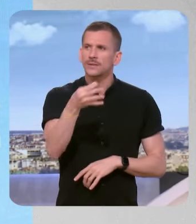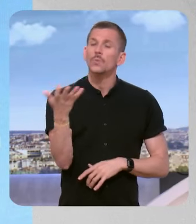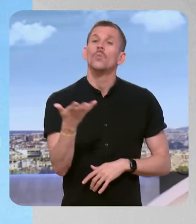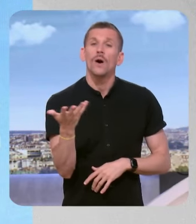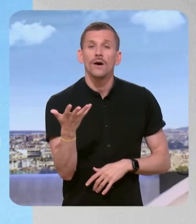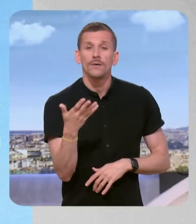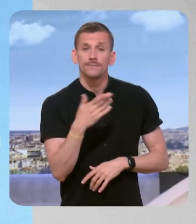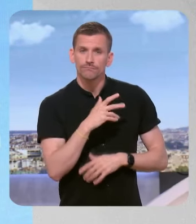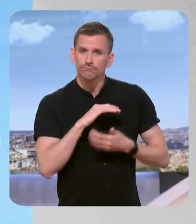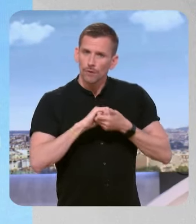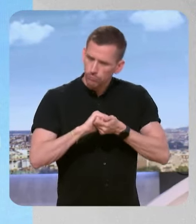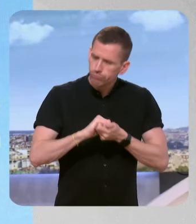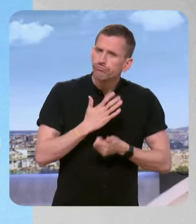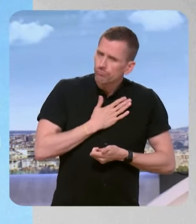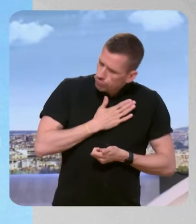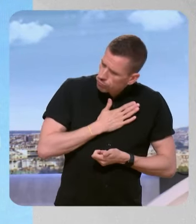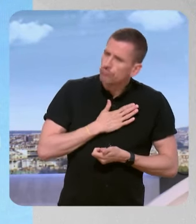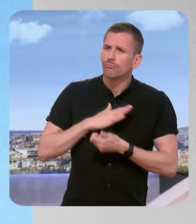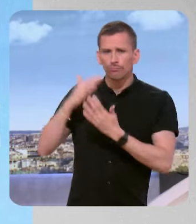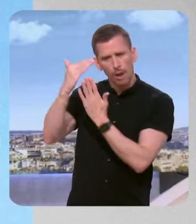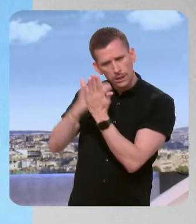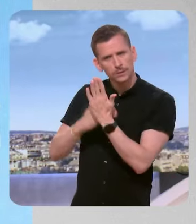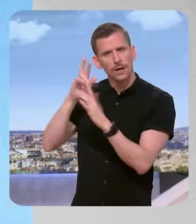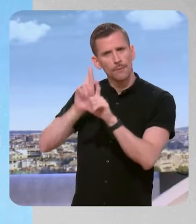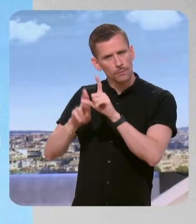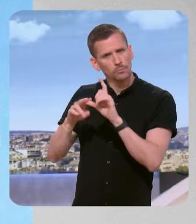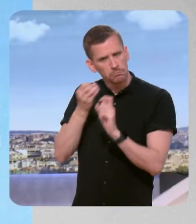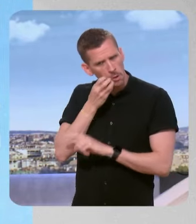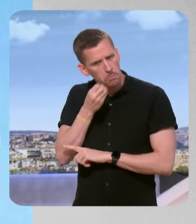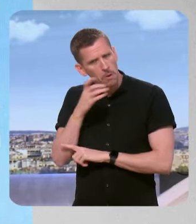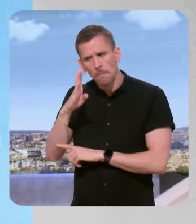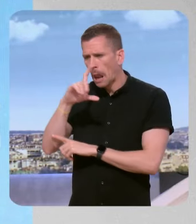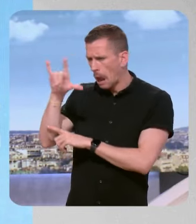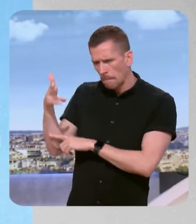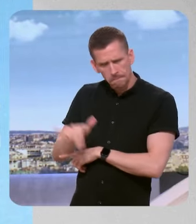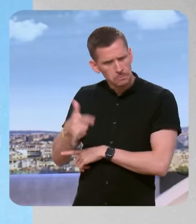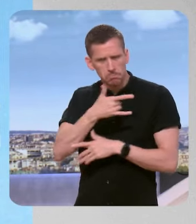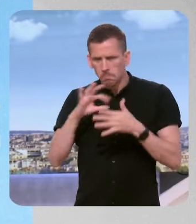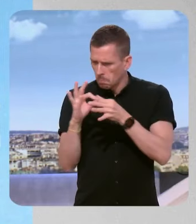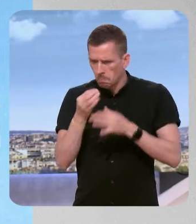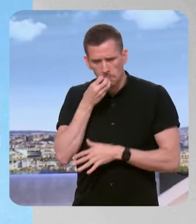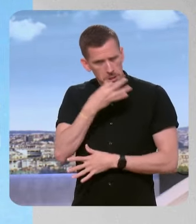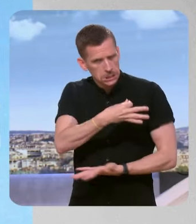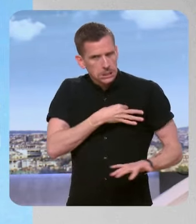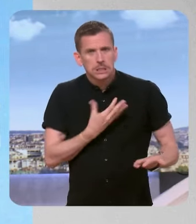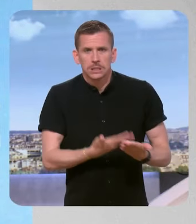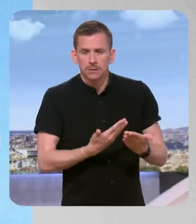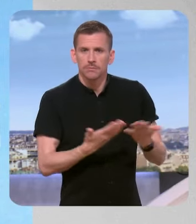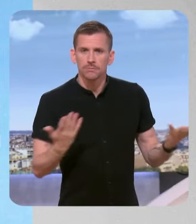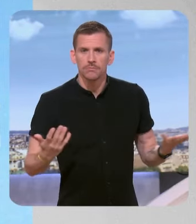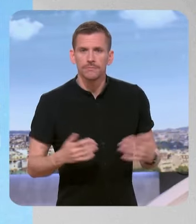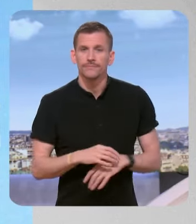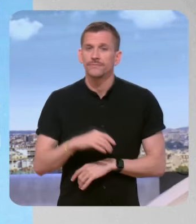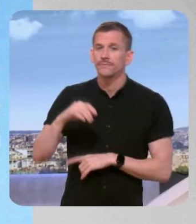cette liste qu'il a beaucoup de sympathie d'ailleurs pour François bamis il me l'a répét éta d'ailleurs il m'a dit que c'était quelqu'un d'extrêmement performant non c'est pas qu'il refuge de